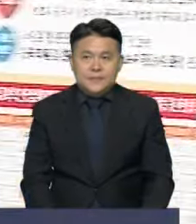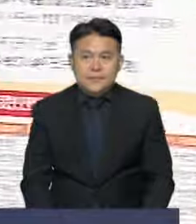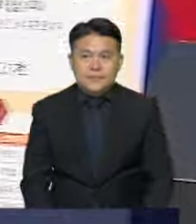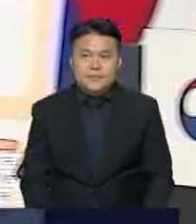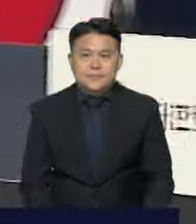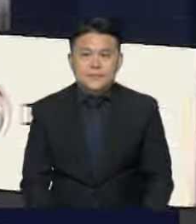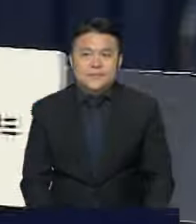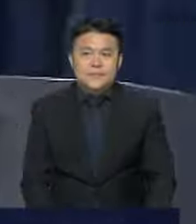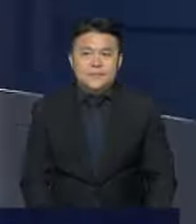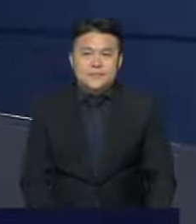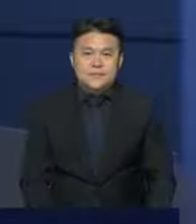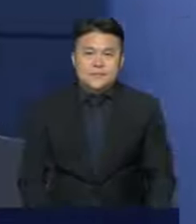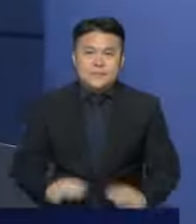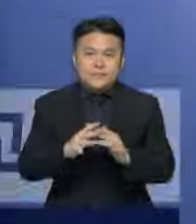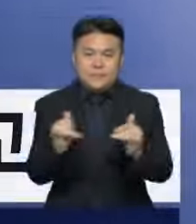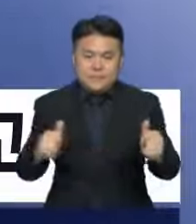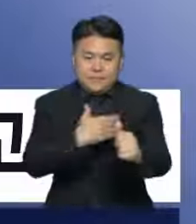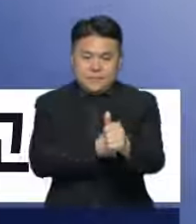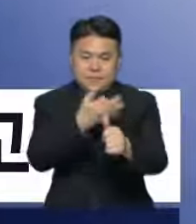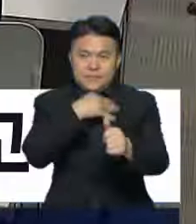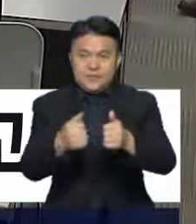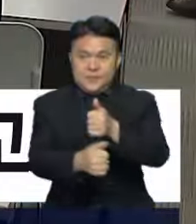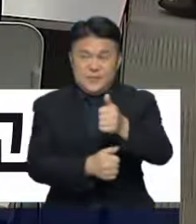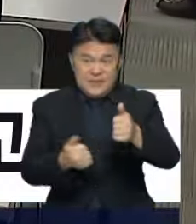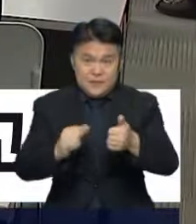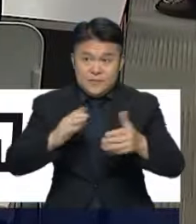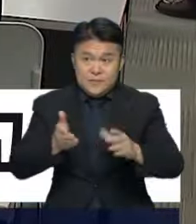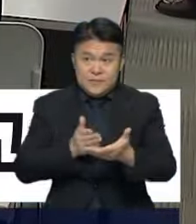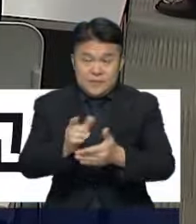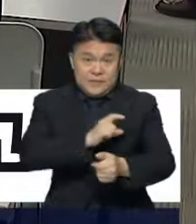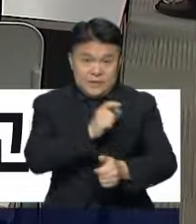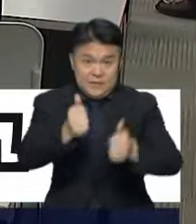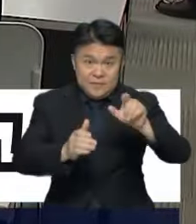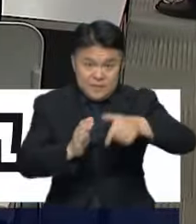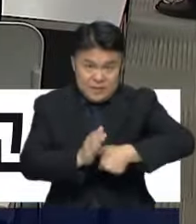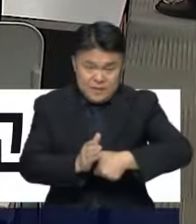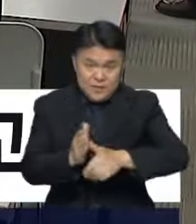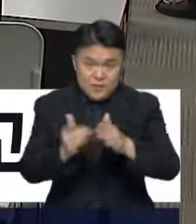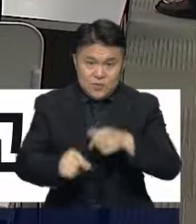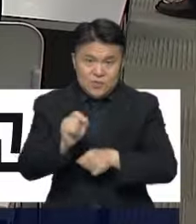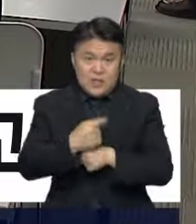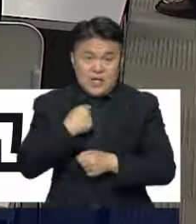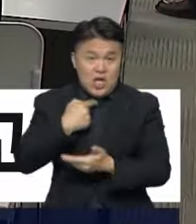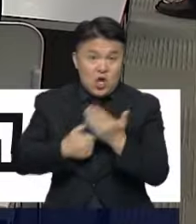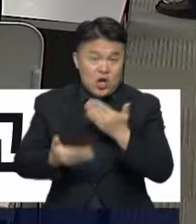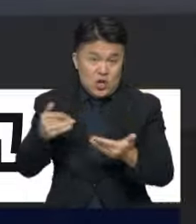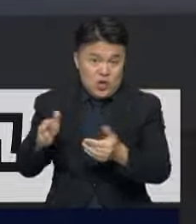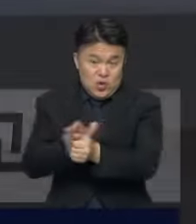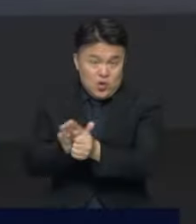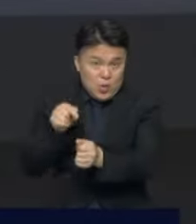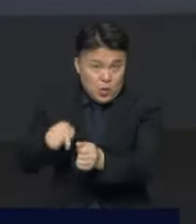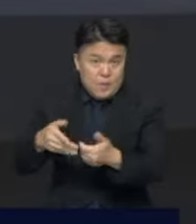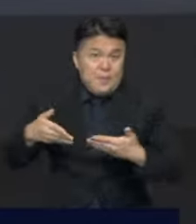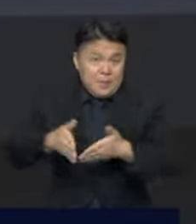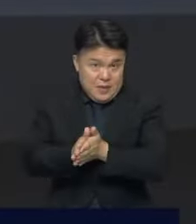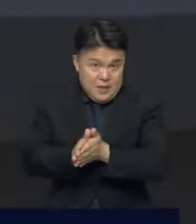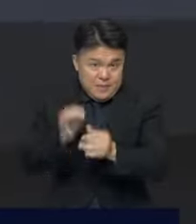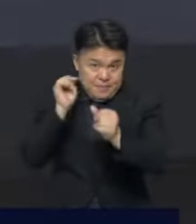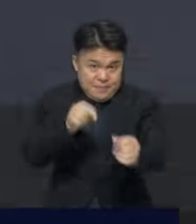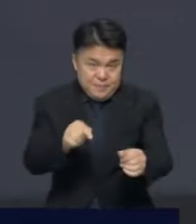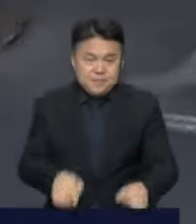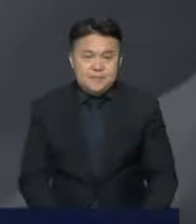기자입니다 국민권익위원회는 국가 전문 자격 시험에서 공직 경례 특혜를 모두 폐지하라고 기획 제정부 등 10개 부처에